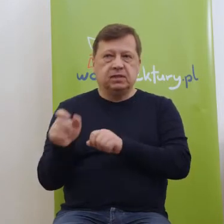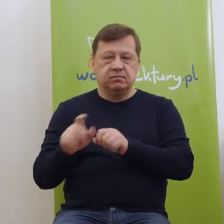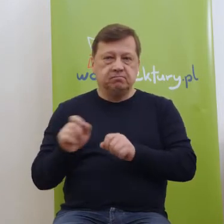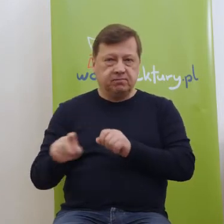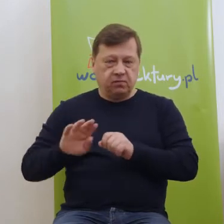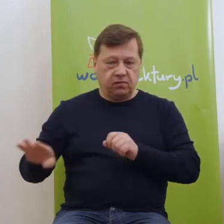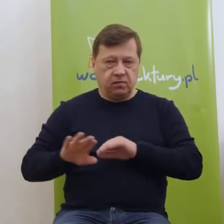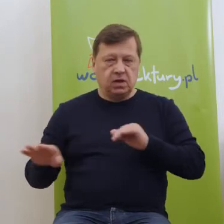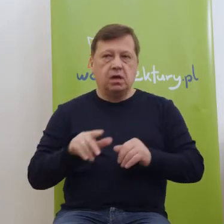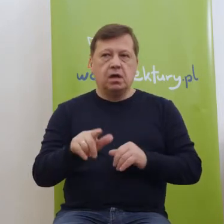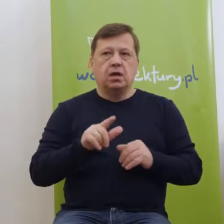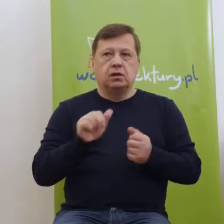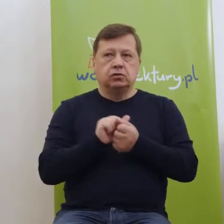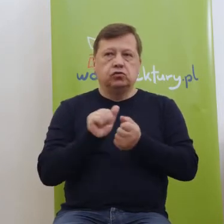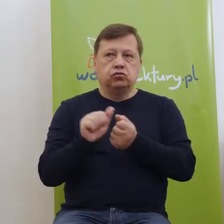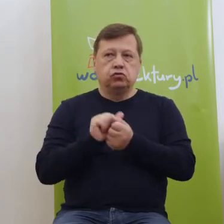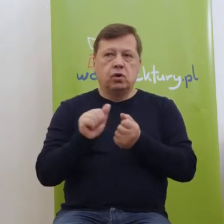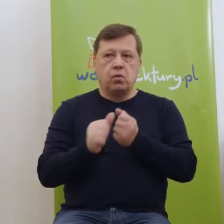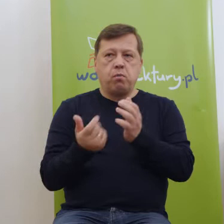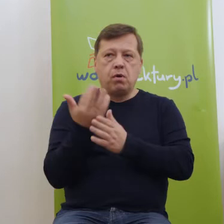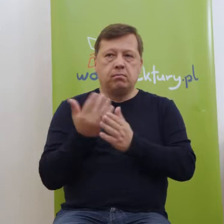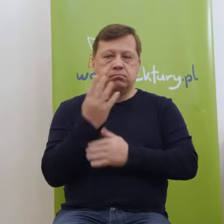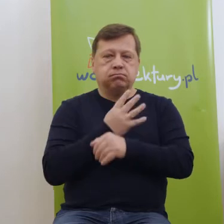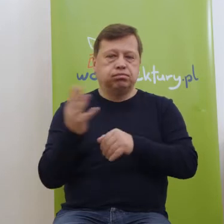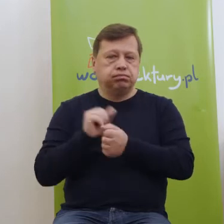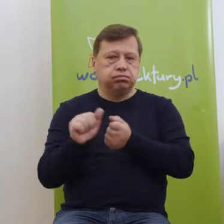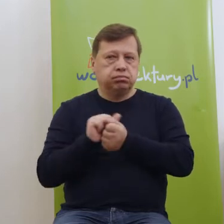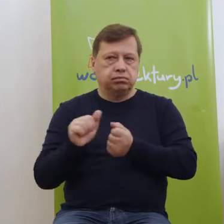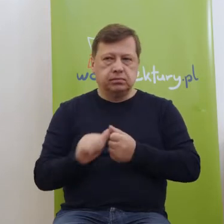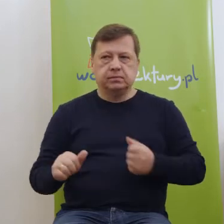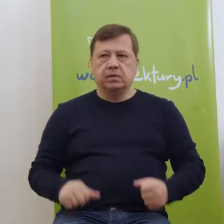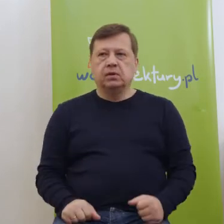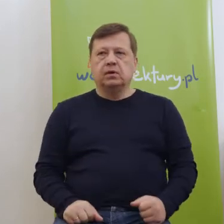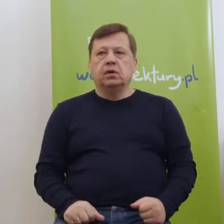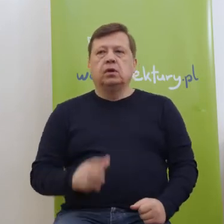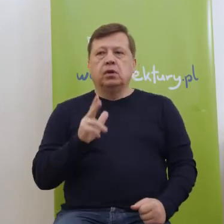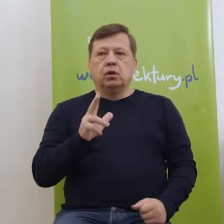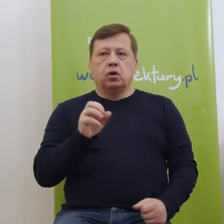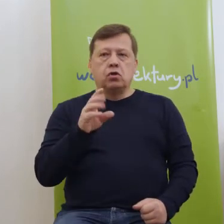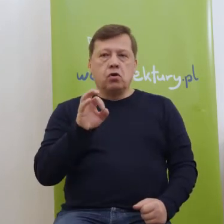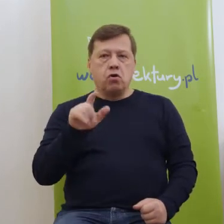plony. Ona podobno kilka ziaren konkolu